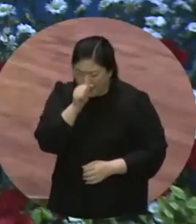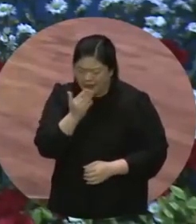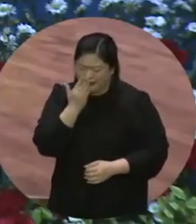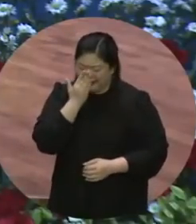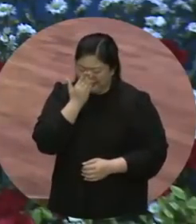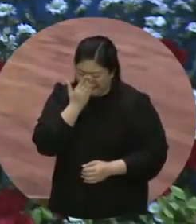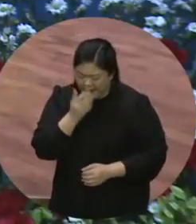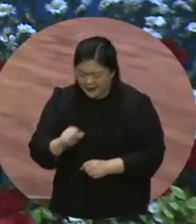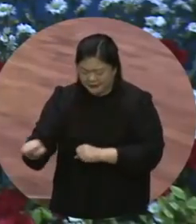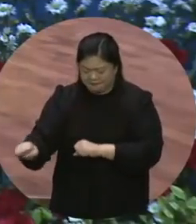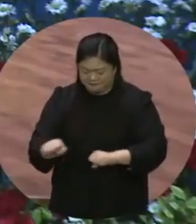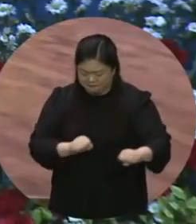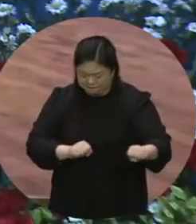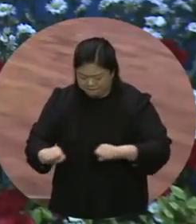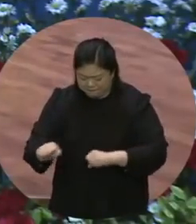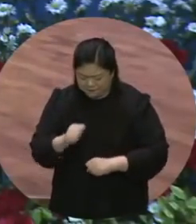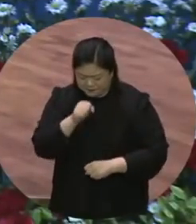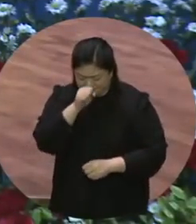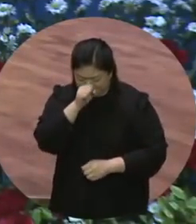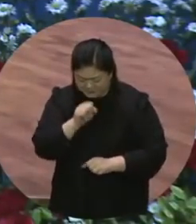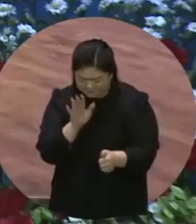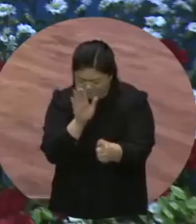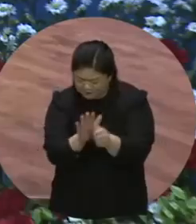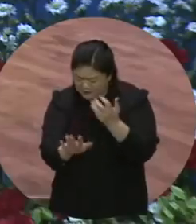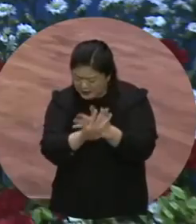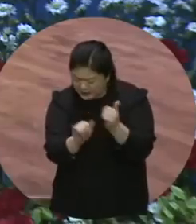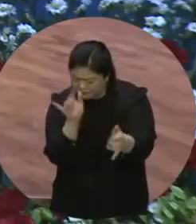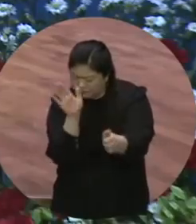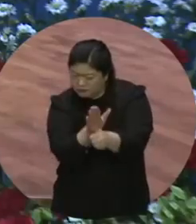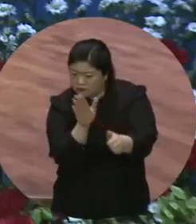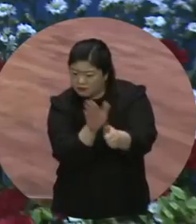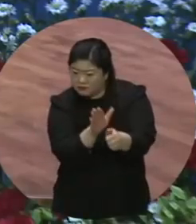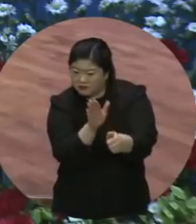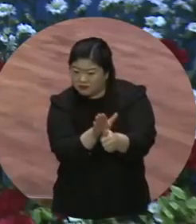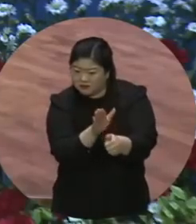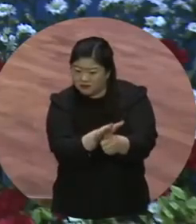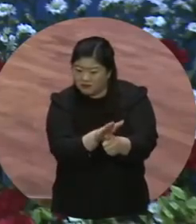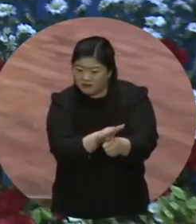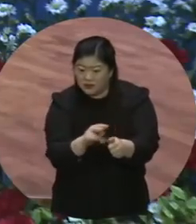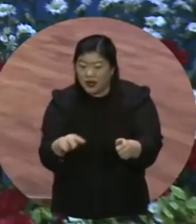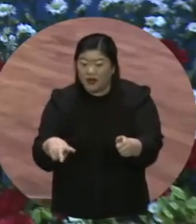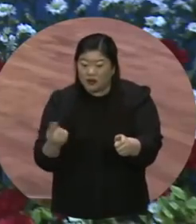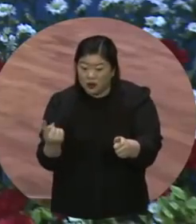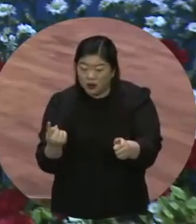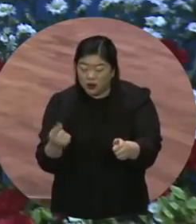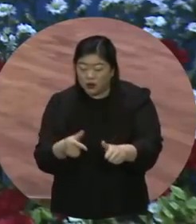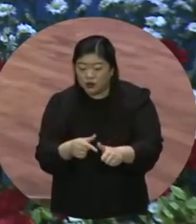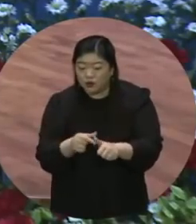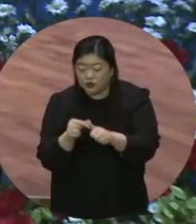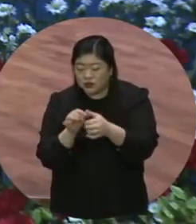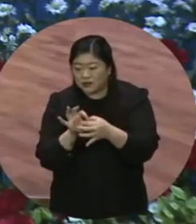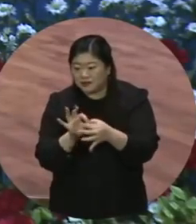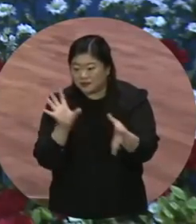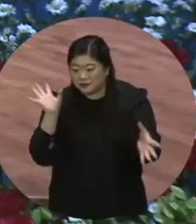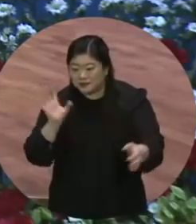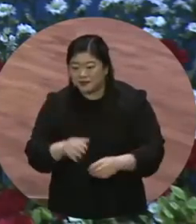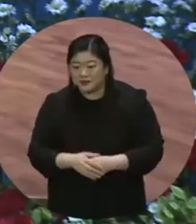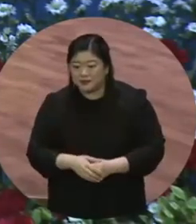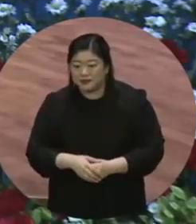하나님 앞에서 아무것도 아니에요. 차이가 없어요. 심지어 뭐를 말했냐니까, 또 놀라지 마세요.